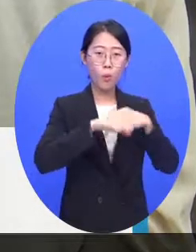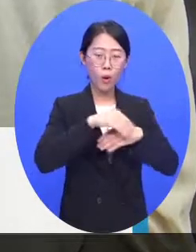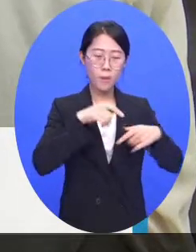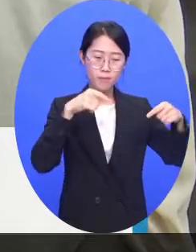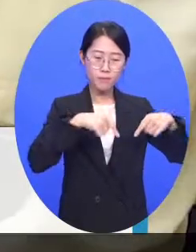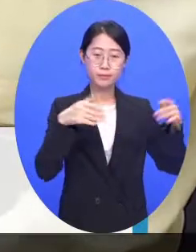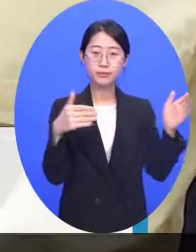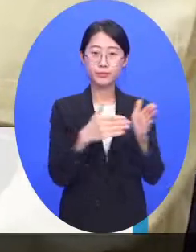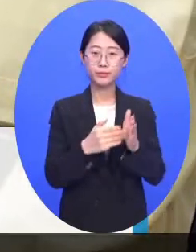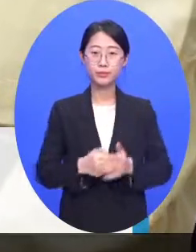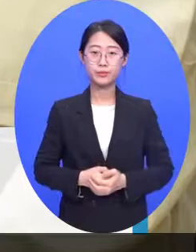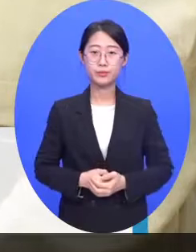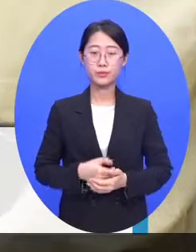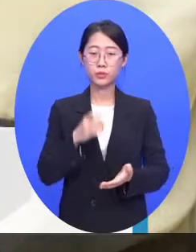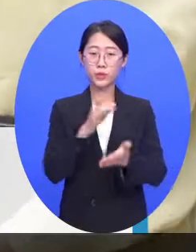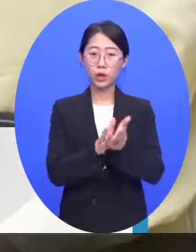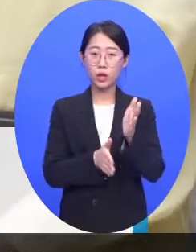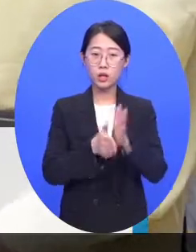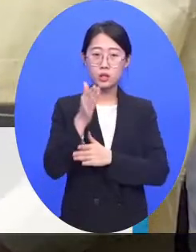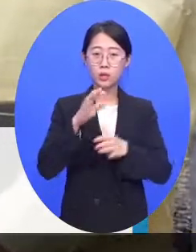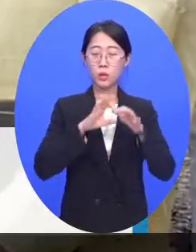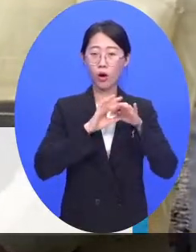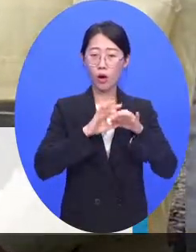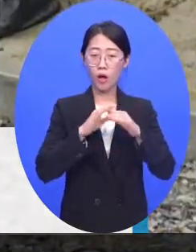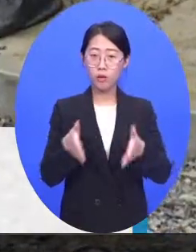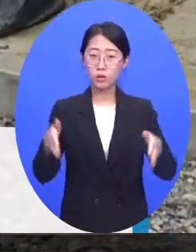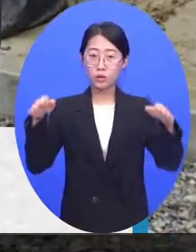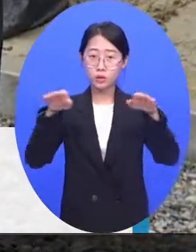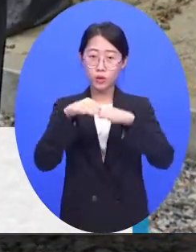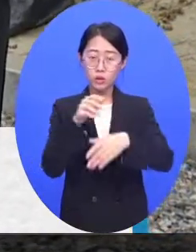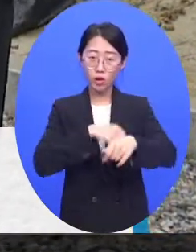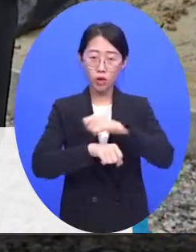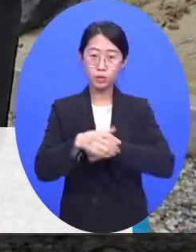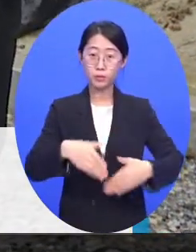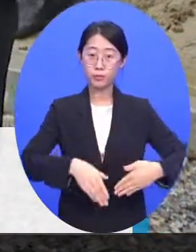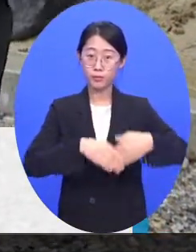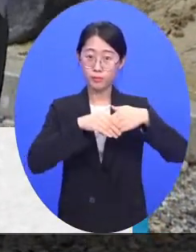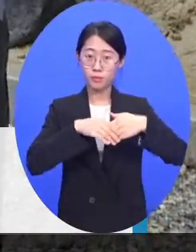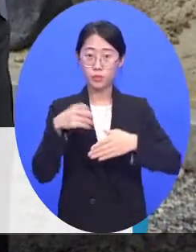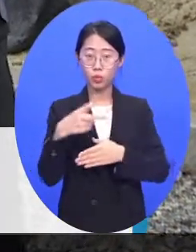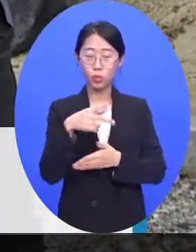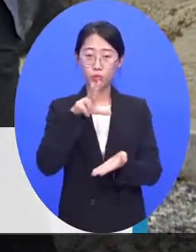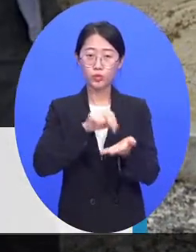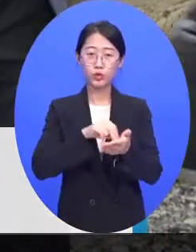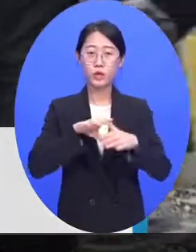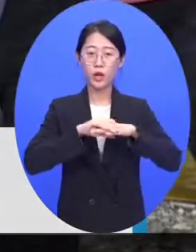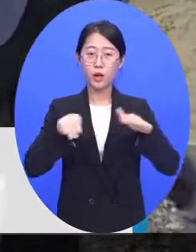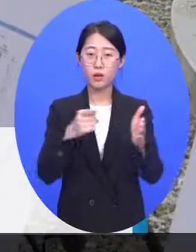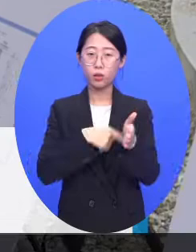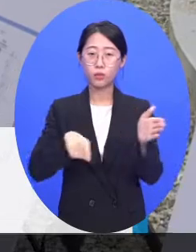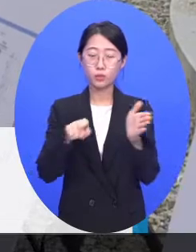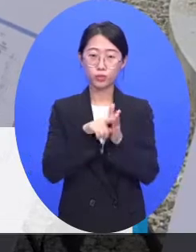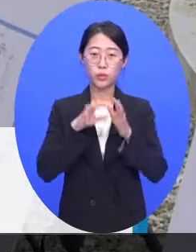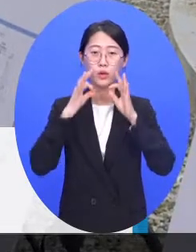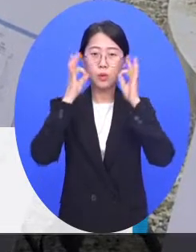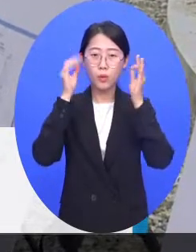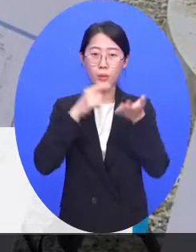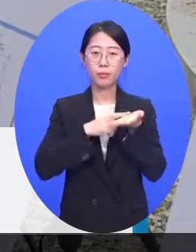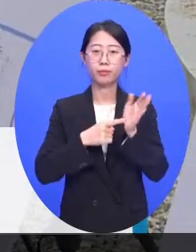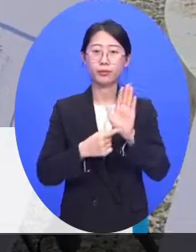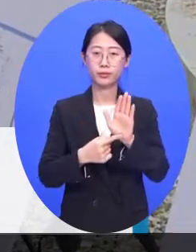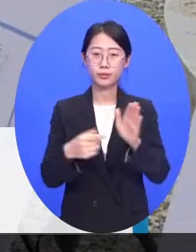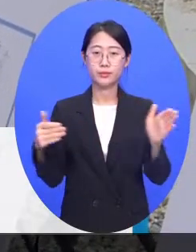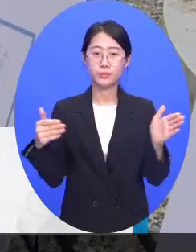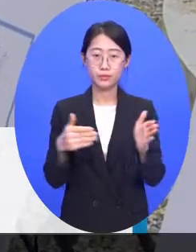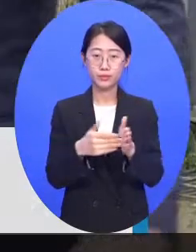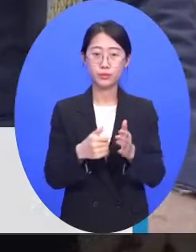추가 보완사항 등을 논의했습니다. 천안시는 관련 기관과 적극적으로 협의하고 각종 문제점에 대한 대응 방안을